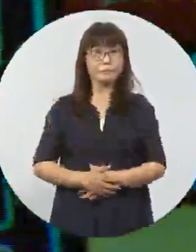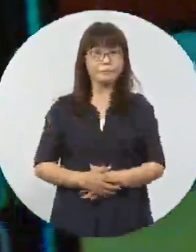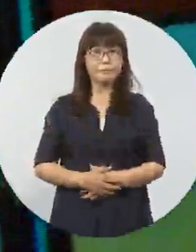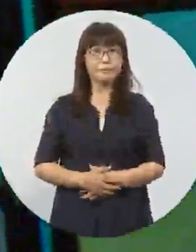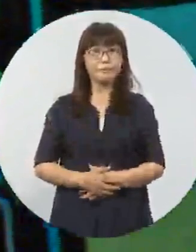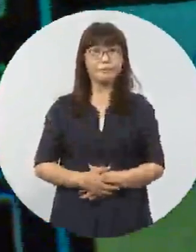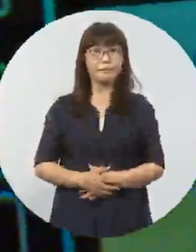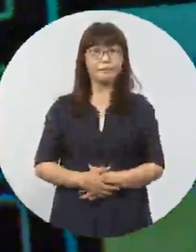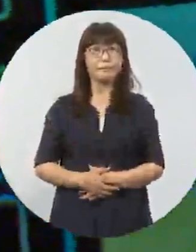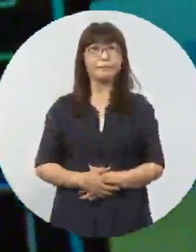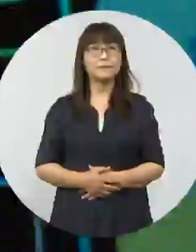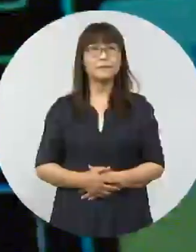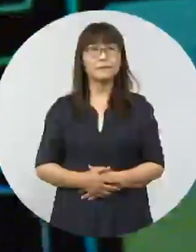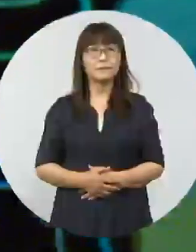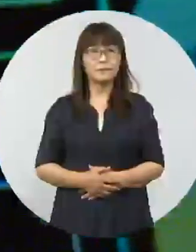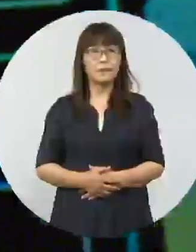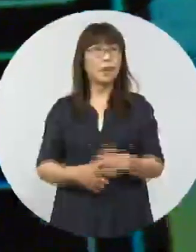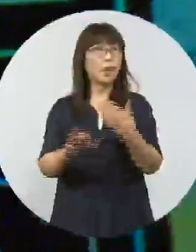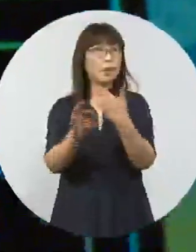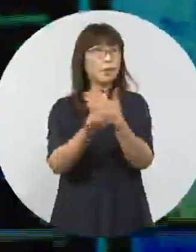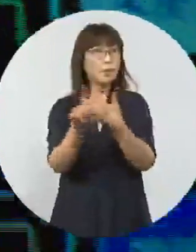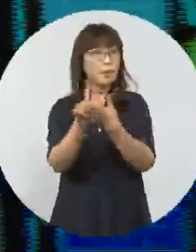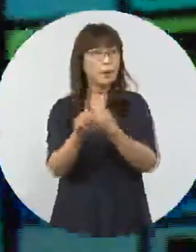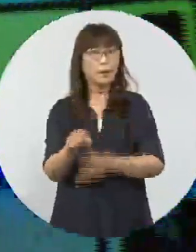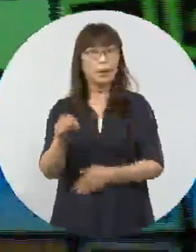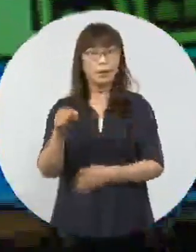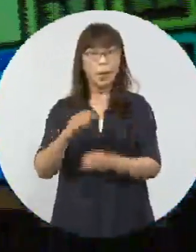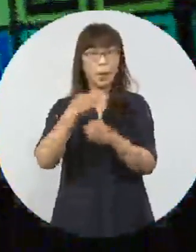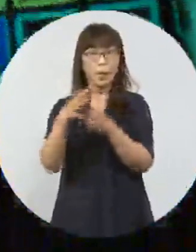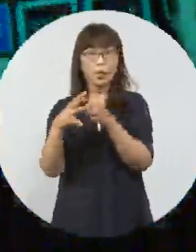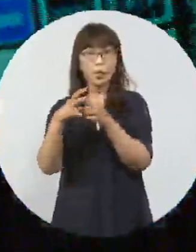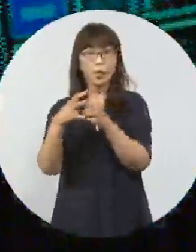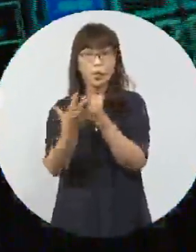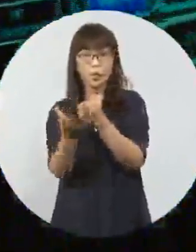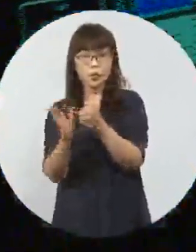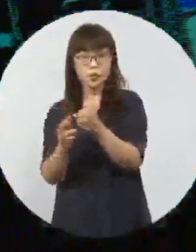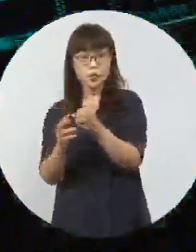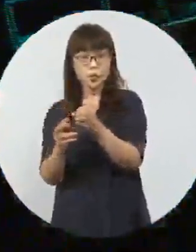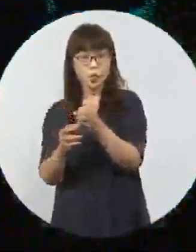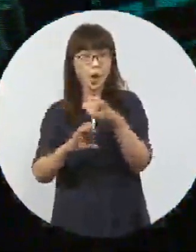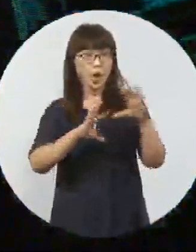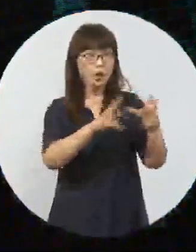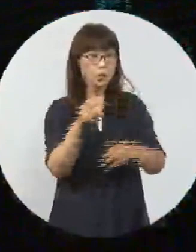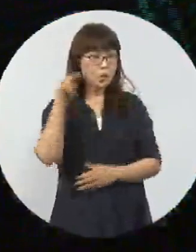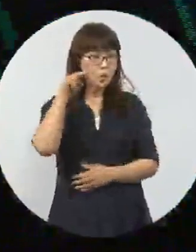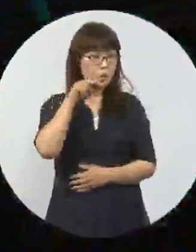せーの、ジ ョン。例えば宇宙から地球を見下ろすことも。